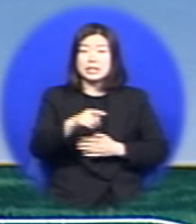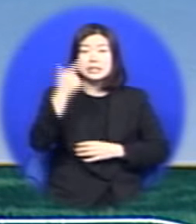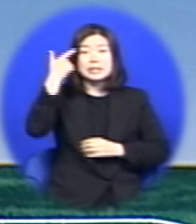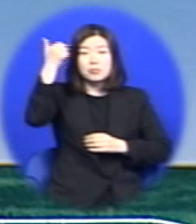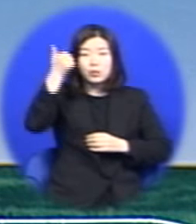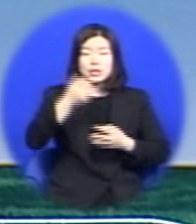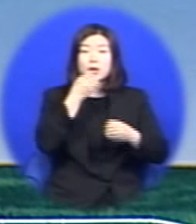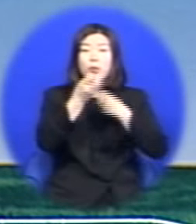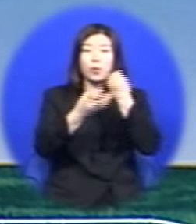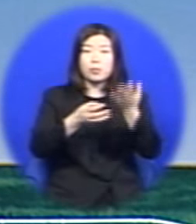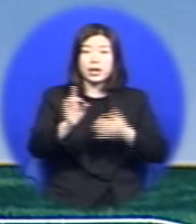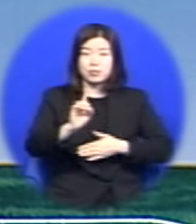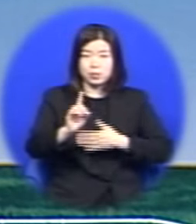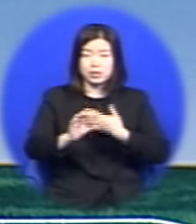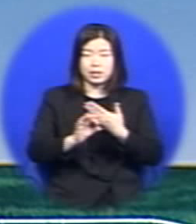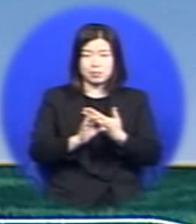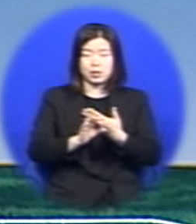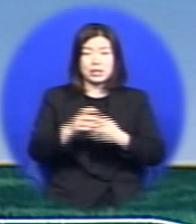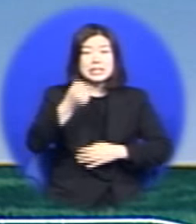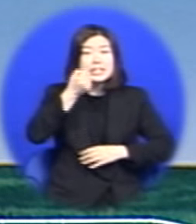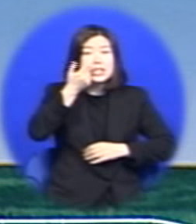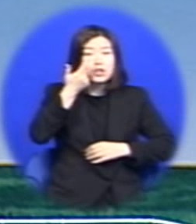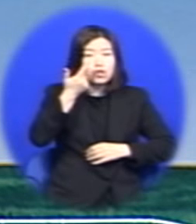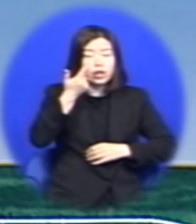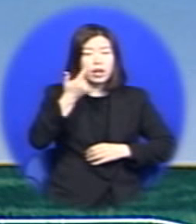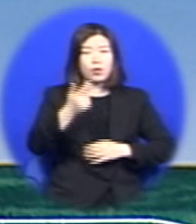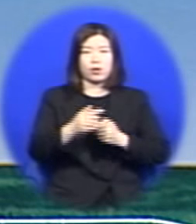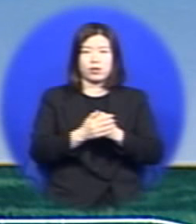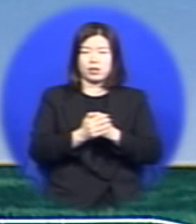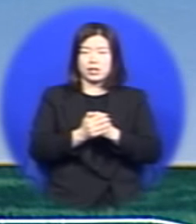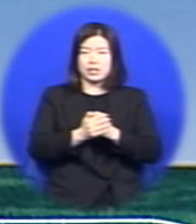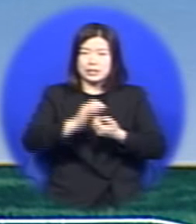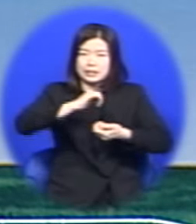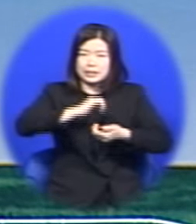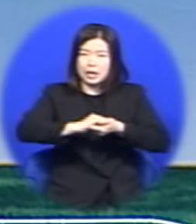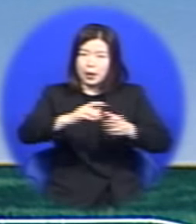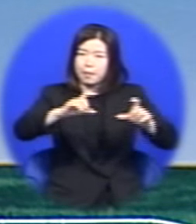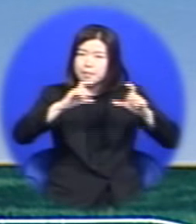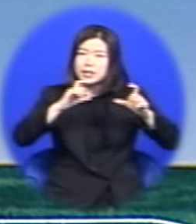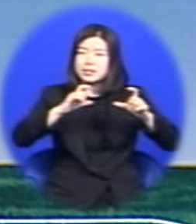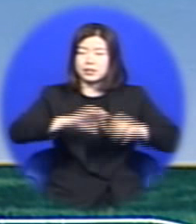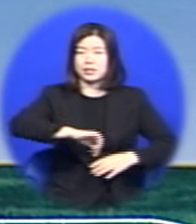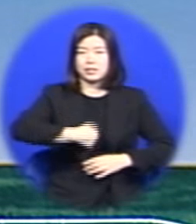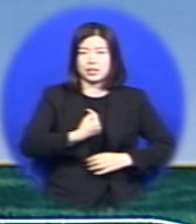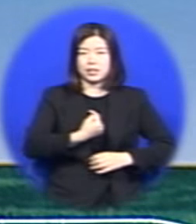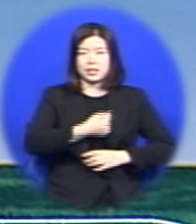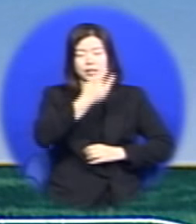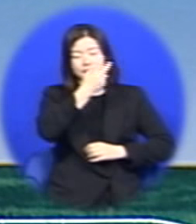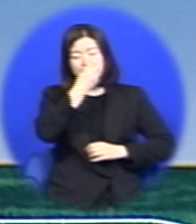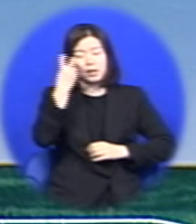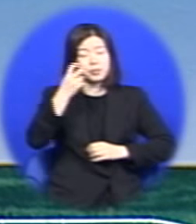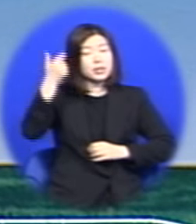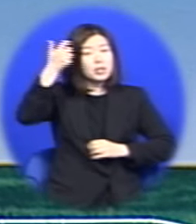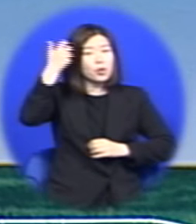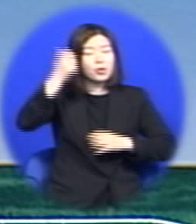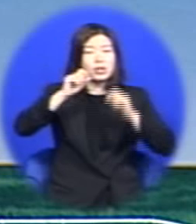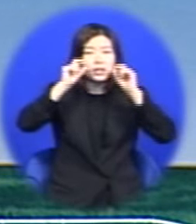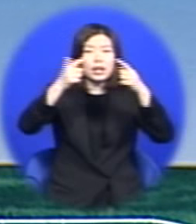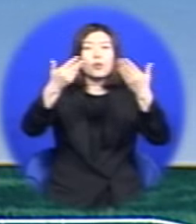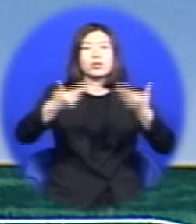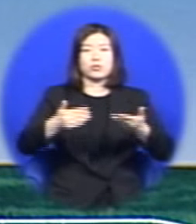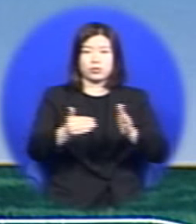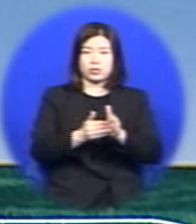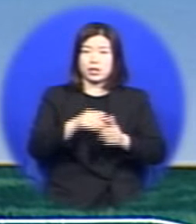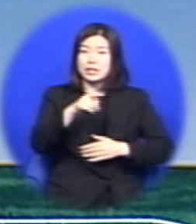목사님은 고백했습니다. 그 6개월 시한부 판정이 자기의 잠든 영혼을 깨웠다는